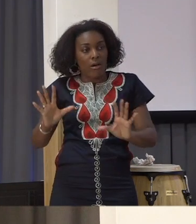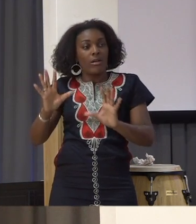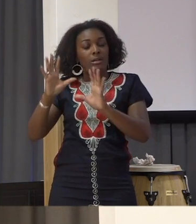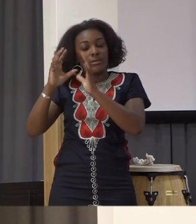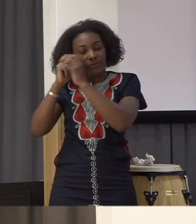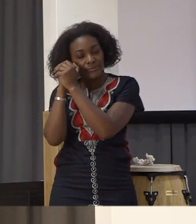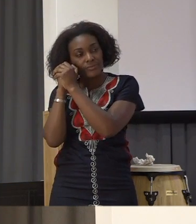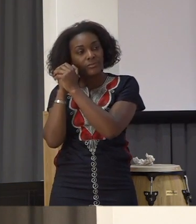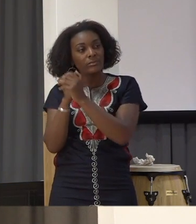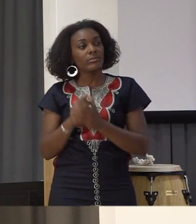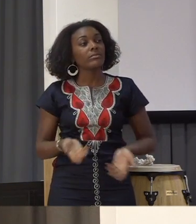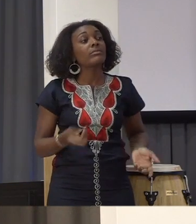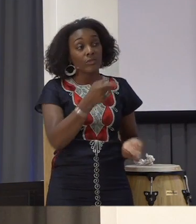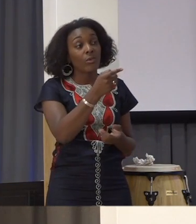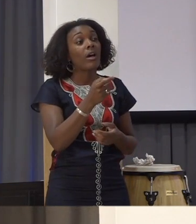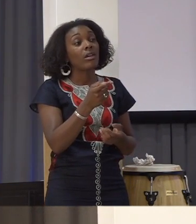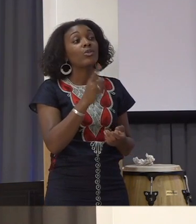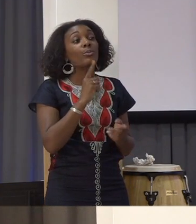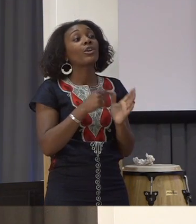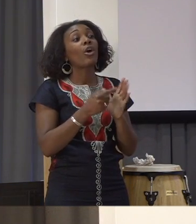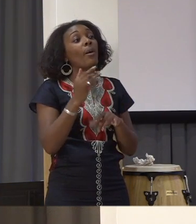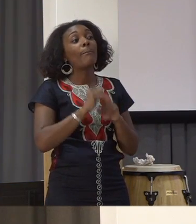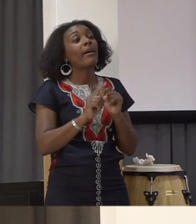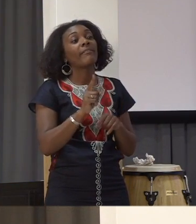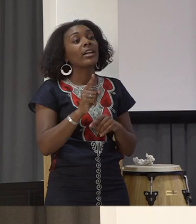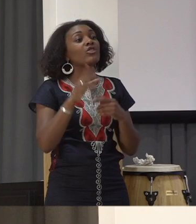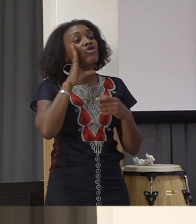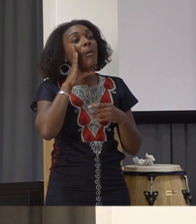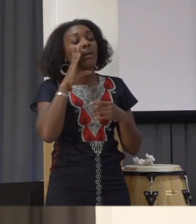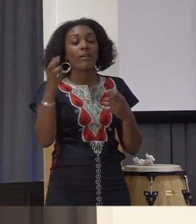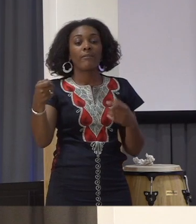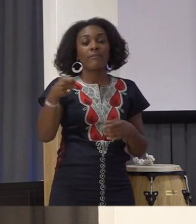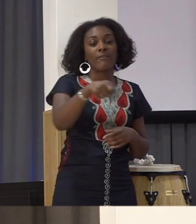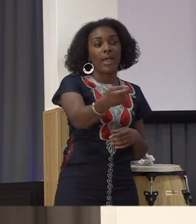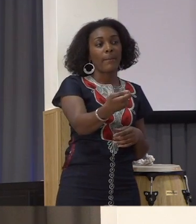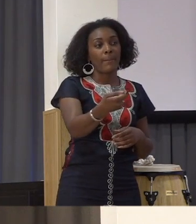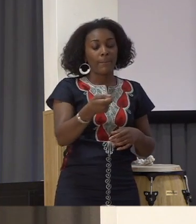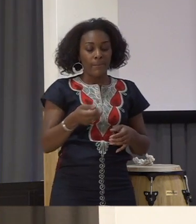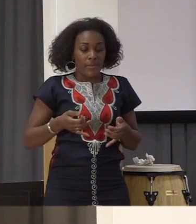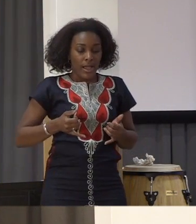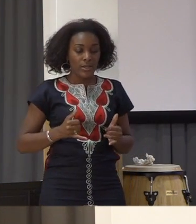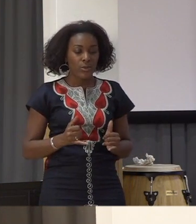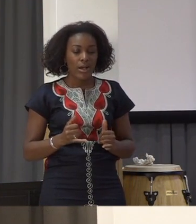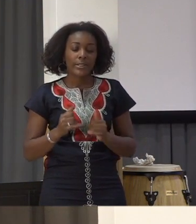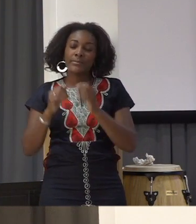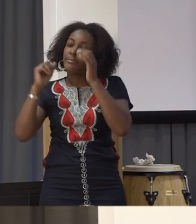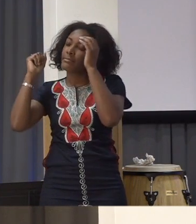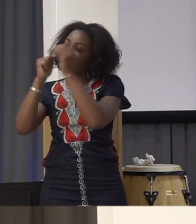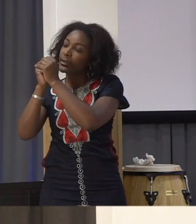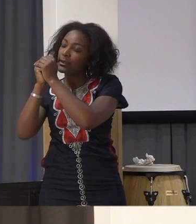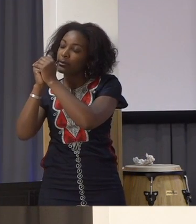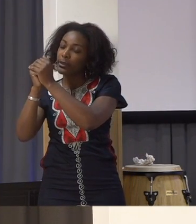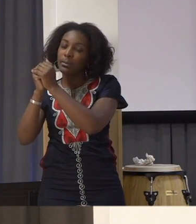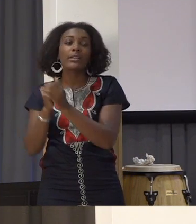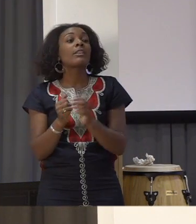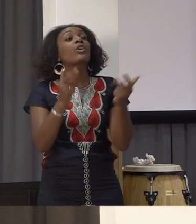temps que tu n'es pas rentré dans ta chambre, Matthieu 6, 6, que tu n'as pas fermé ta porte, que tu n'as pas prié ton Père qui est là dans le lieu secret?